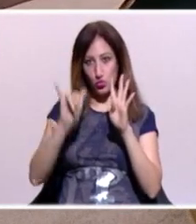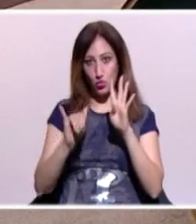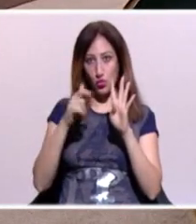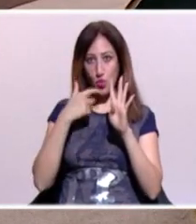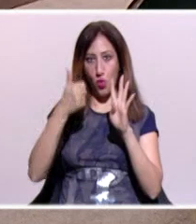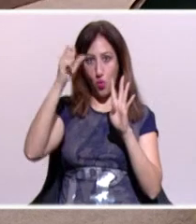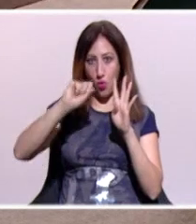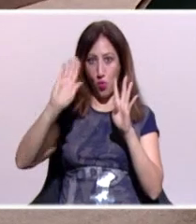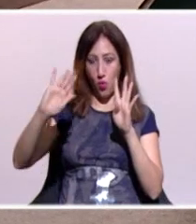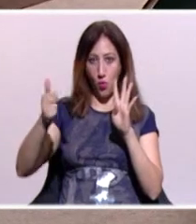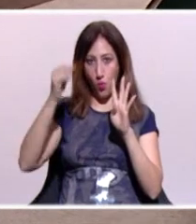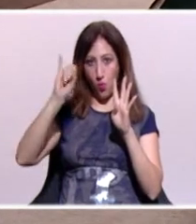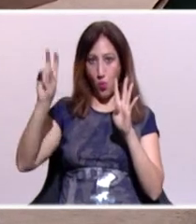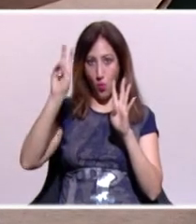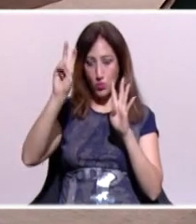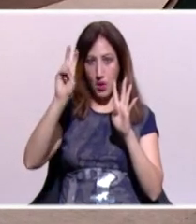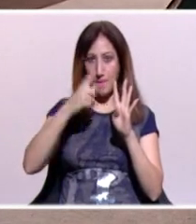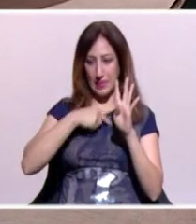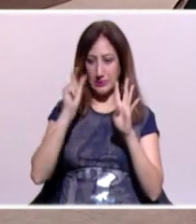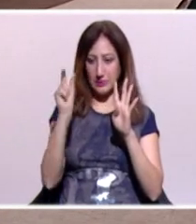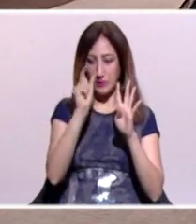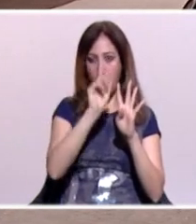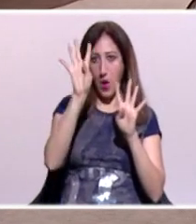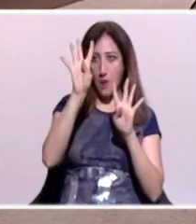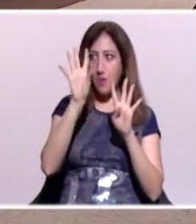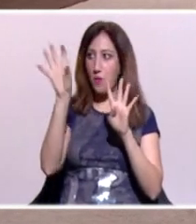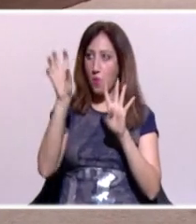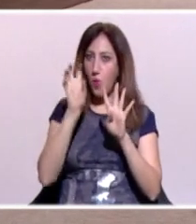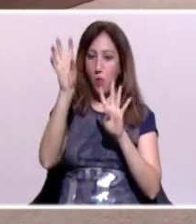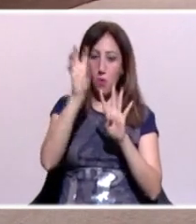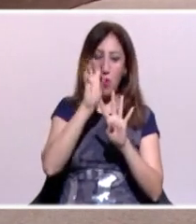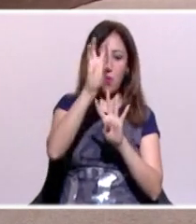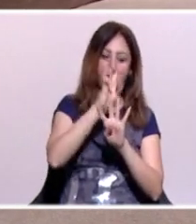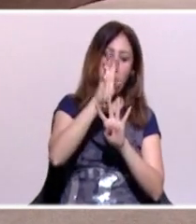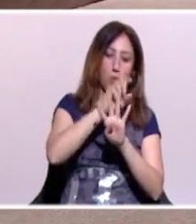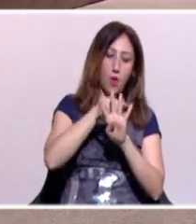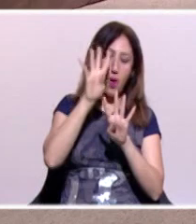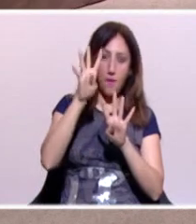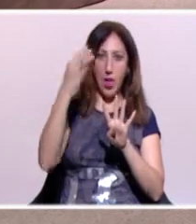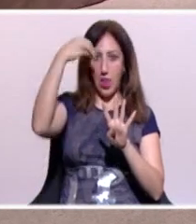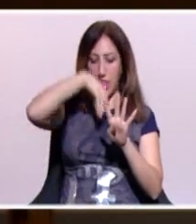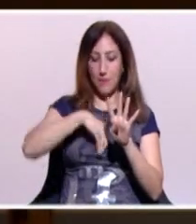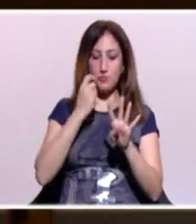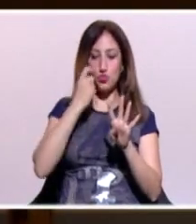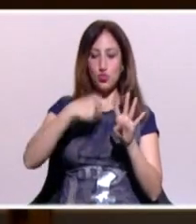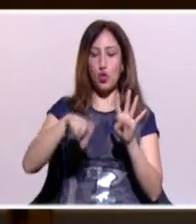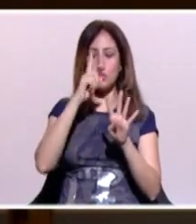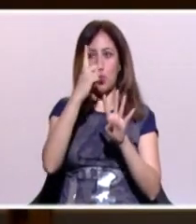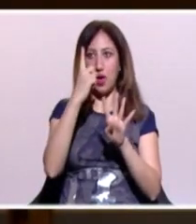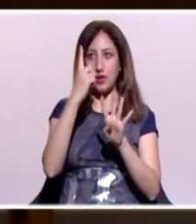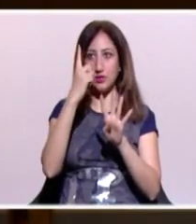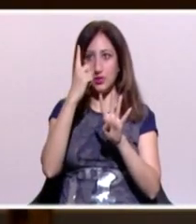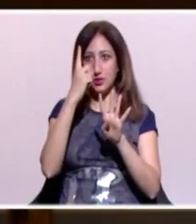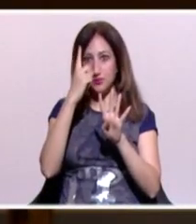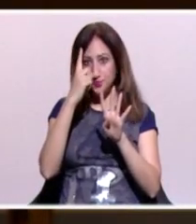لادن، البنا. انت بقى فكيت الشفره ازاي عشان تقدر تعمل، وفي الاخر انت رسمت شخصيه خمسه. مظبوط.